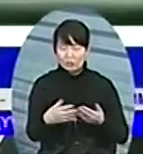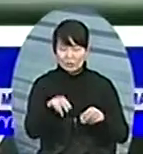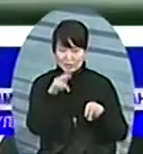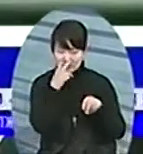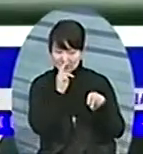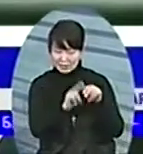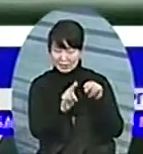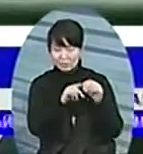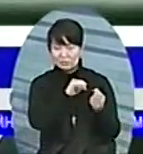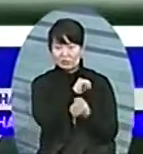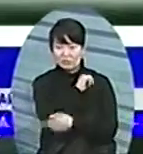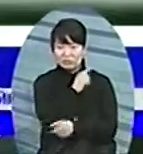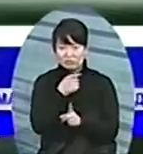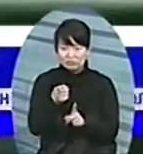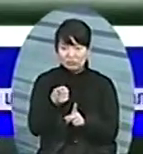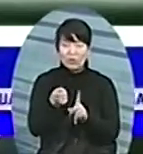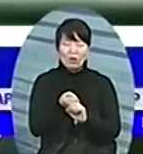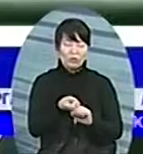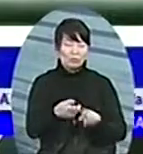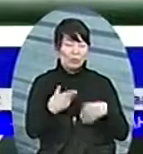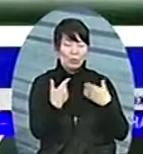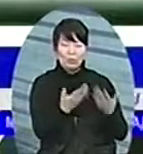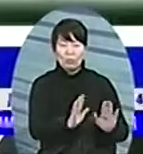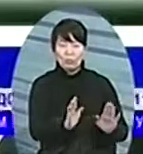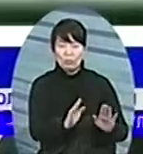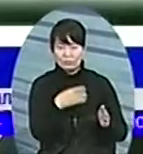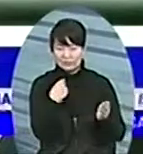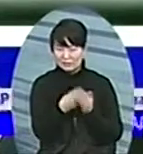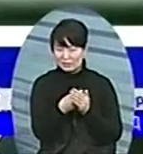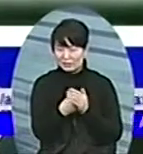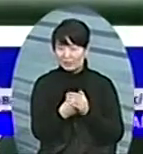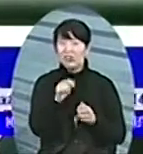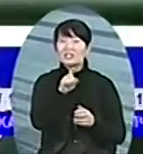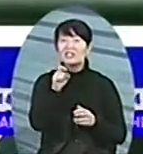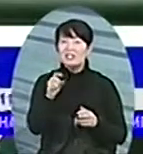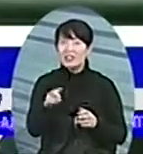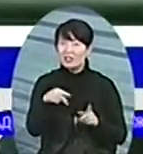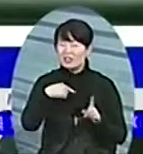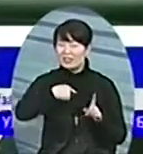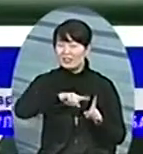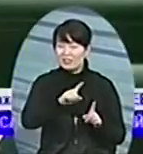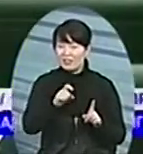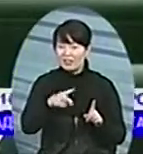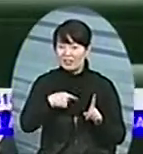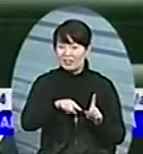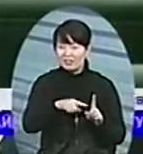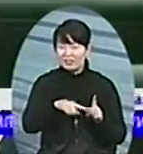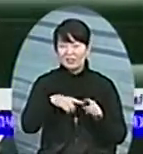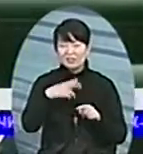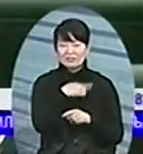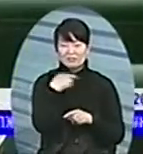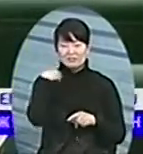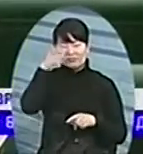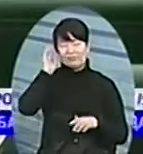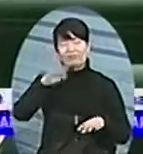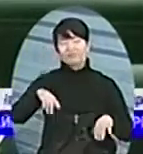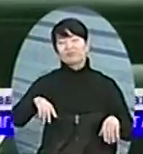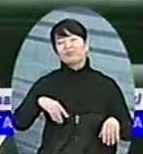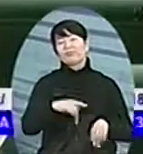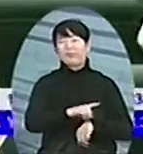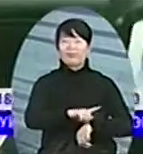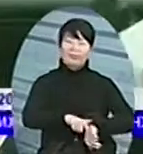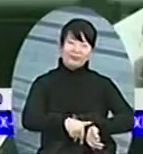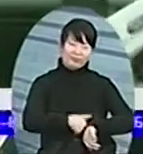ядуу хүнд үйлчлэхгүй жишээтэй. А мөн зээлийн бичиг тэн дээр бас захиргааны хүнд суртал байна.